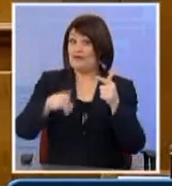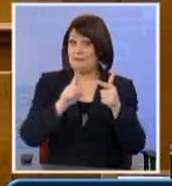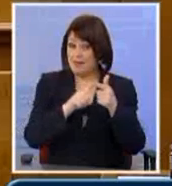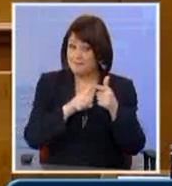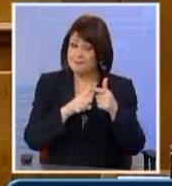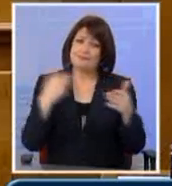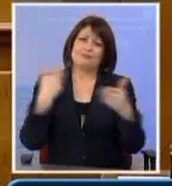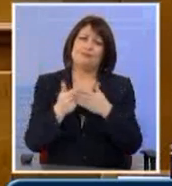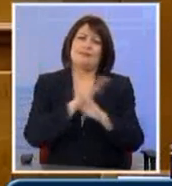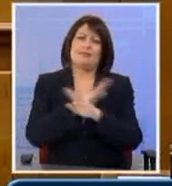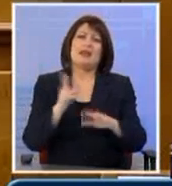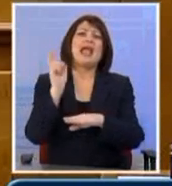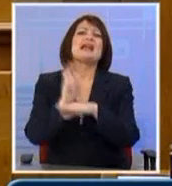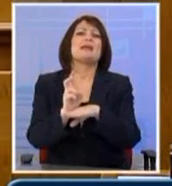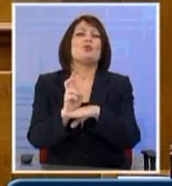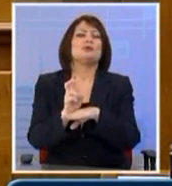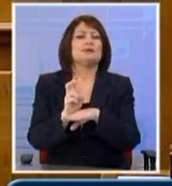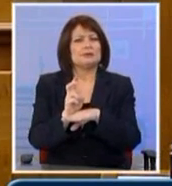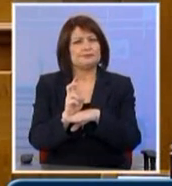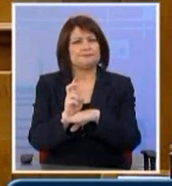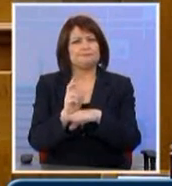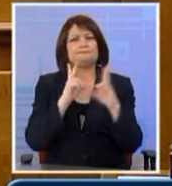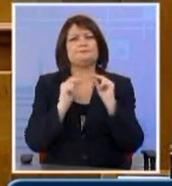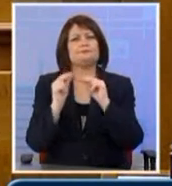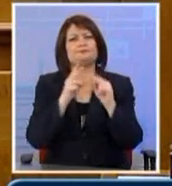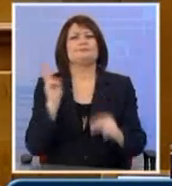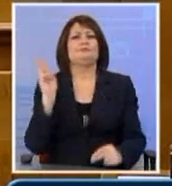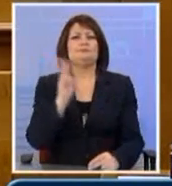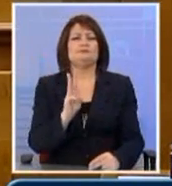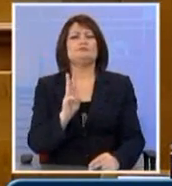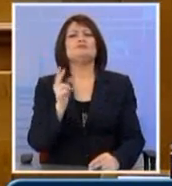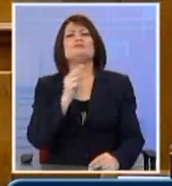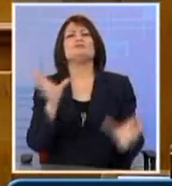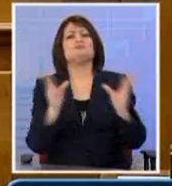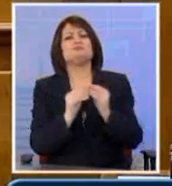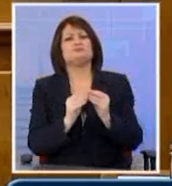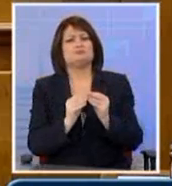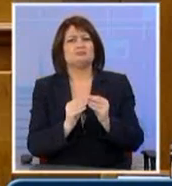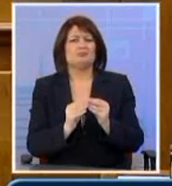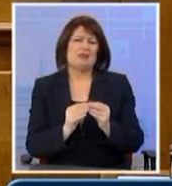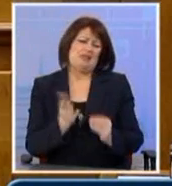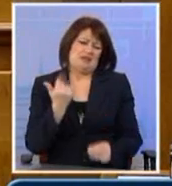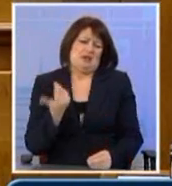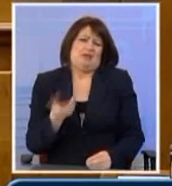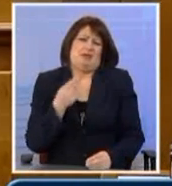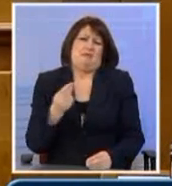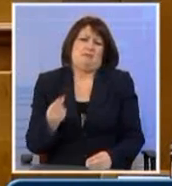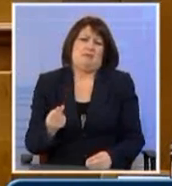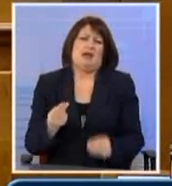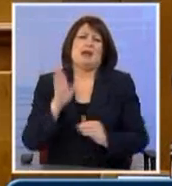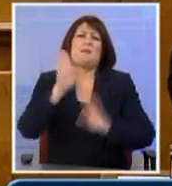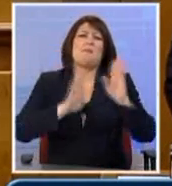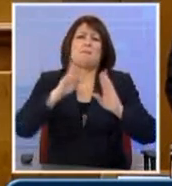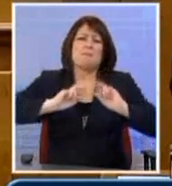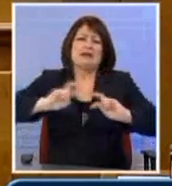ο τερματισμός της εκκρεμότητας και τη συζήτηση με την Τρόικα για, κατά τη γνώμη μου, ανύπραχτα θέματα όπως οι